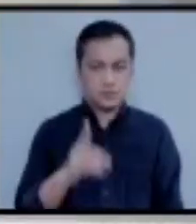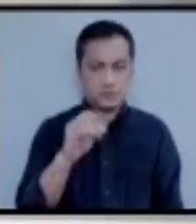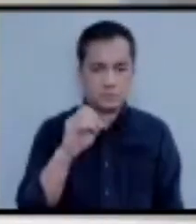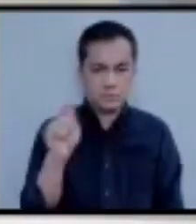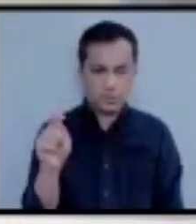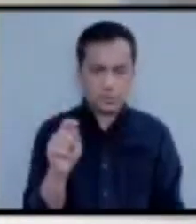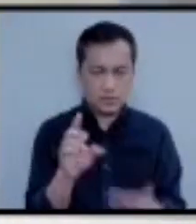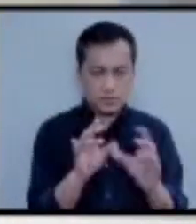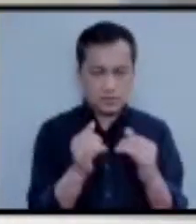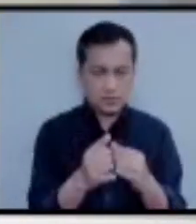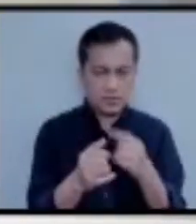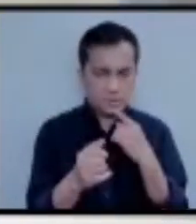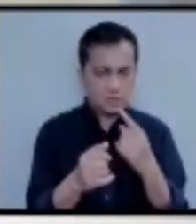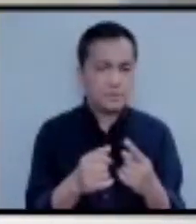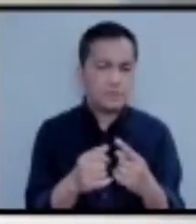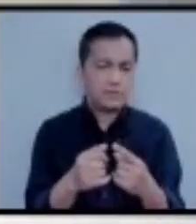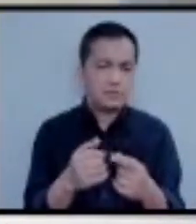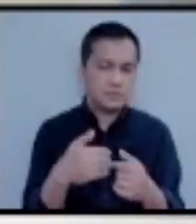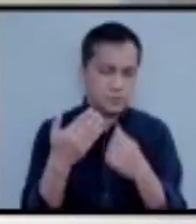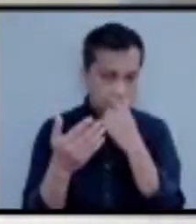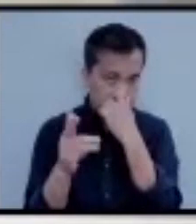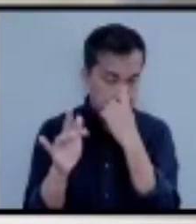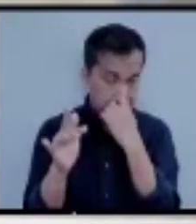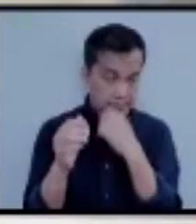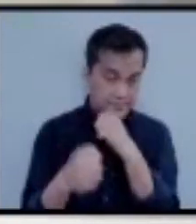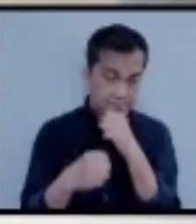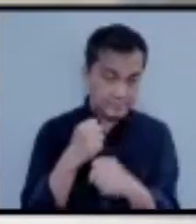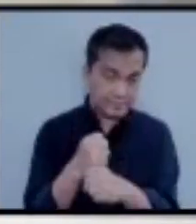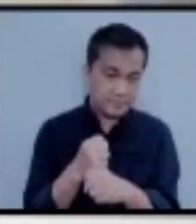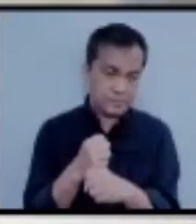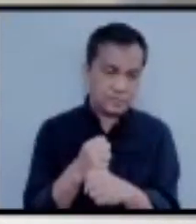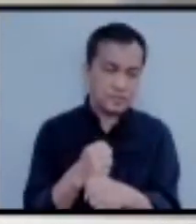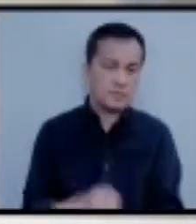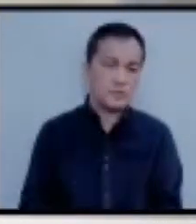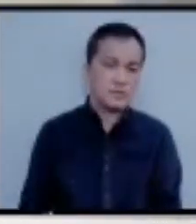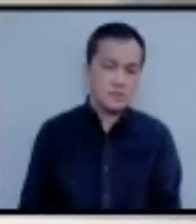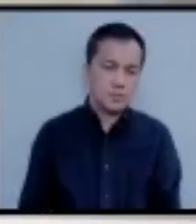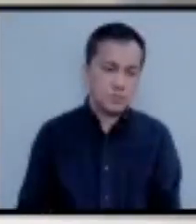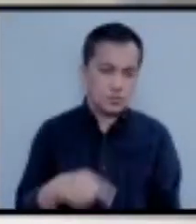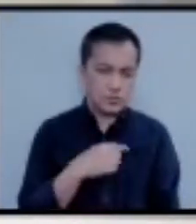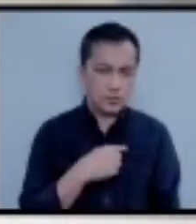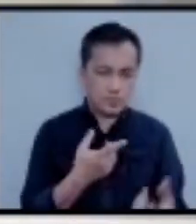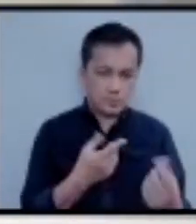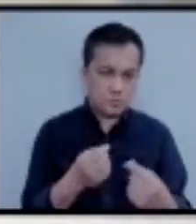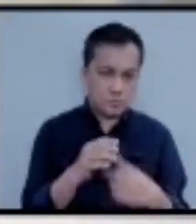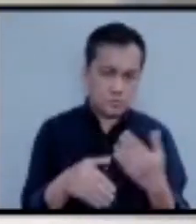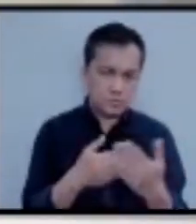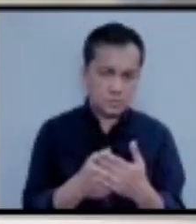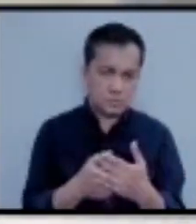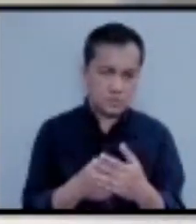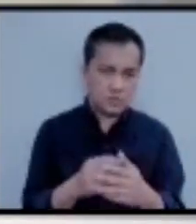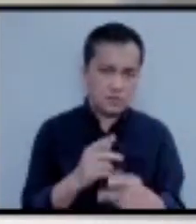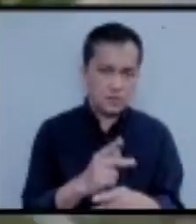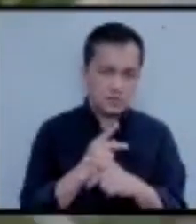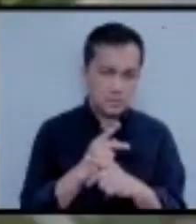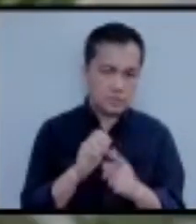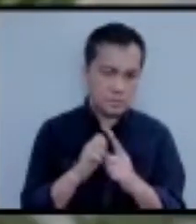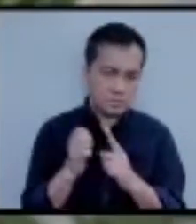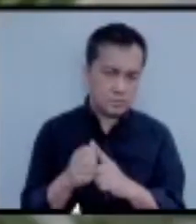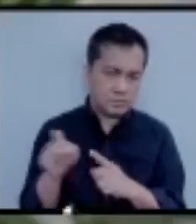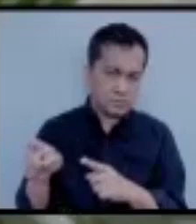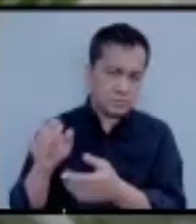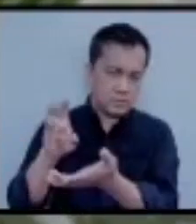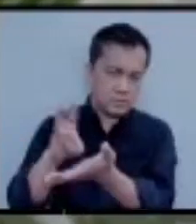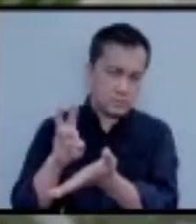the next 25 years, we will do everything to protect the environment in this area.